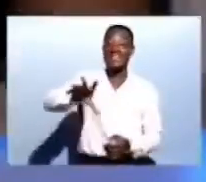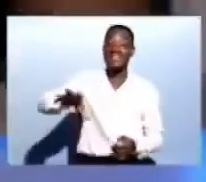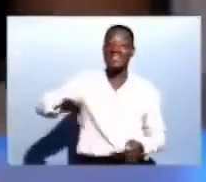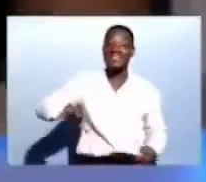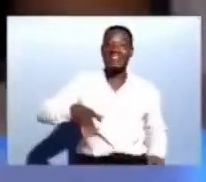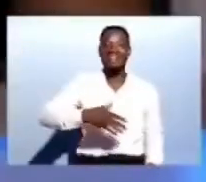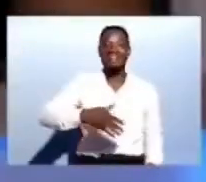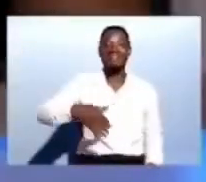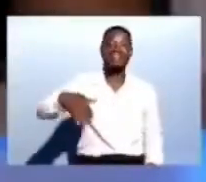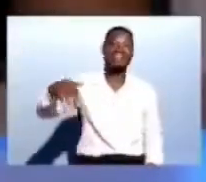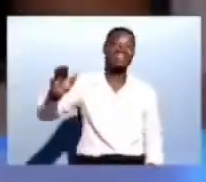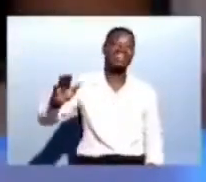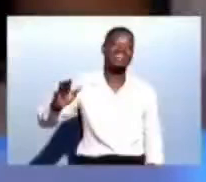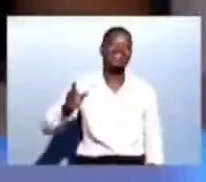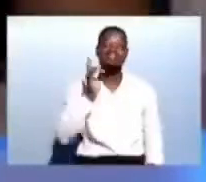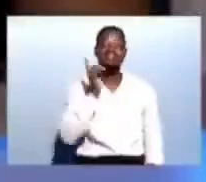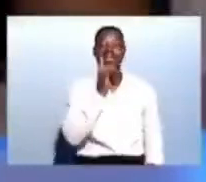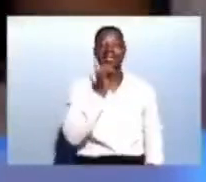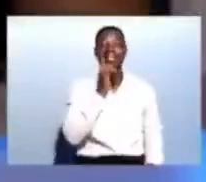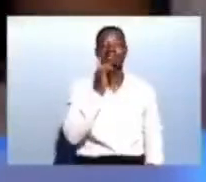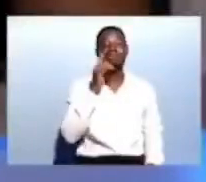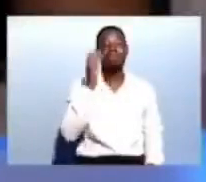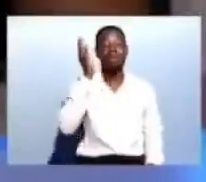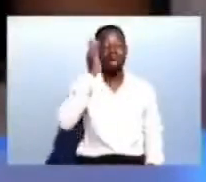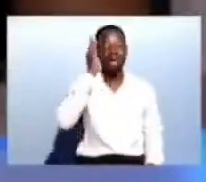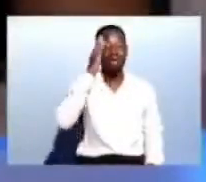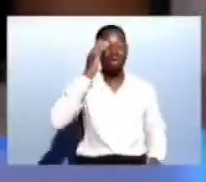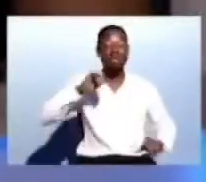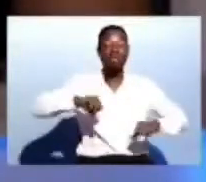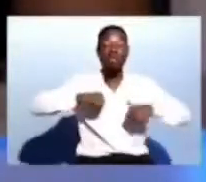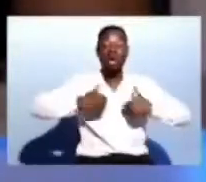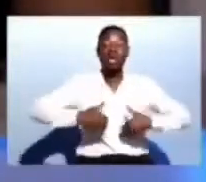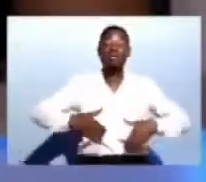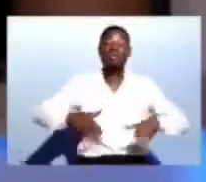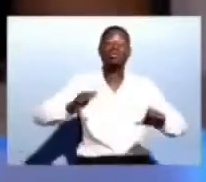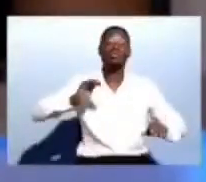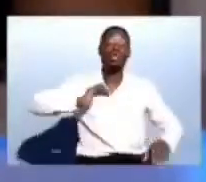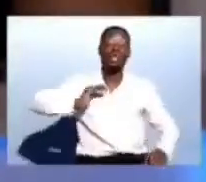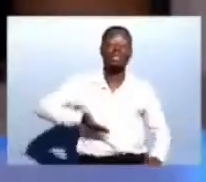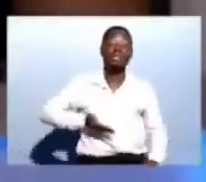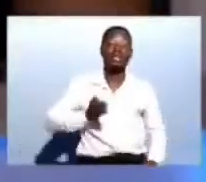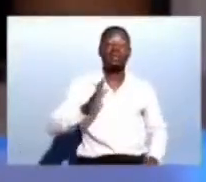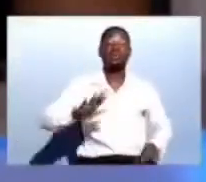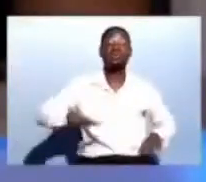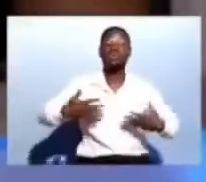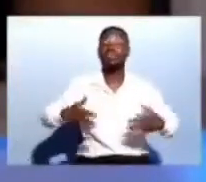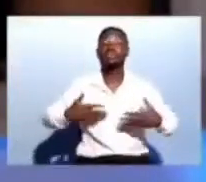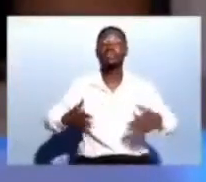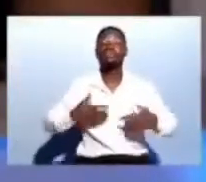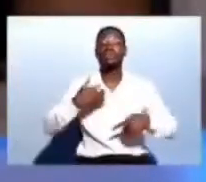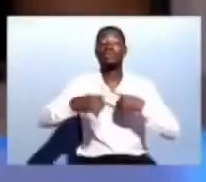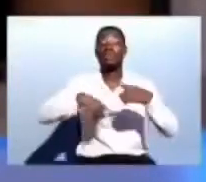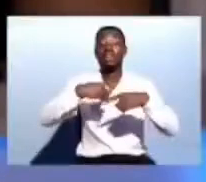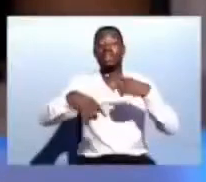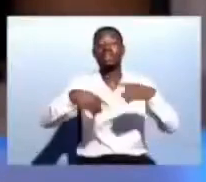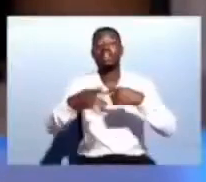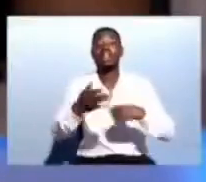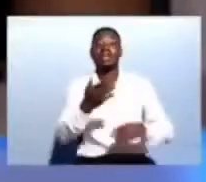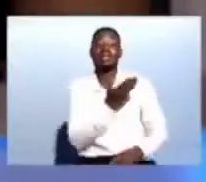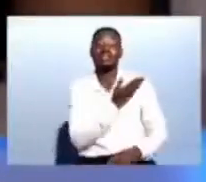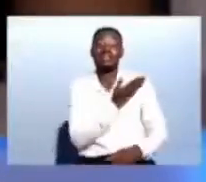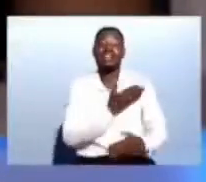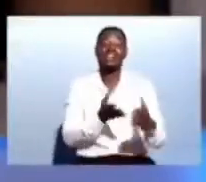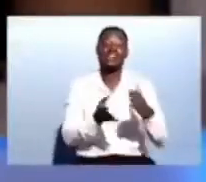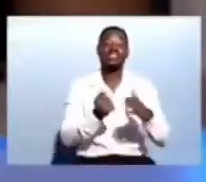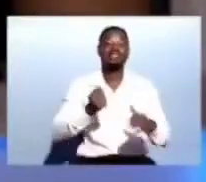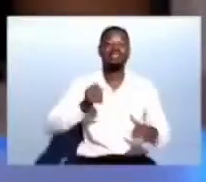vinaenda. Akina baba wangejua wakaruhusu wake zao kuishi kwa furaha, wangeendelea sana. Kwa